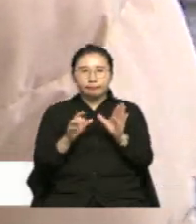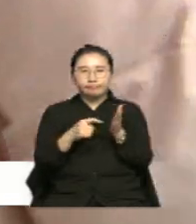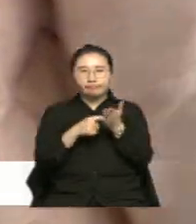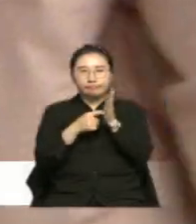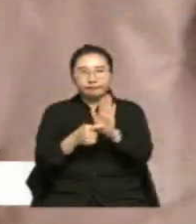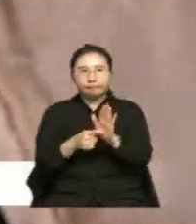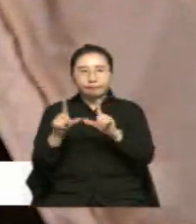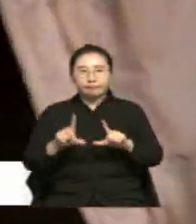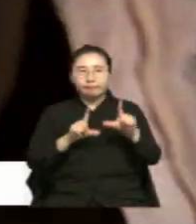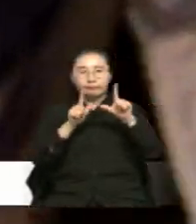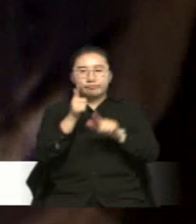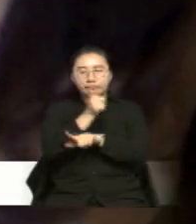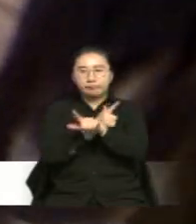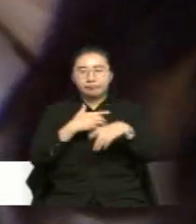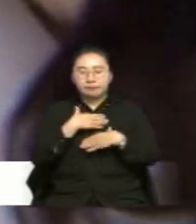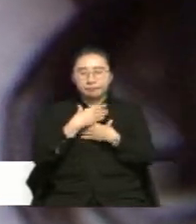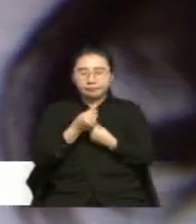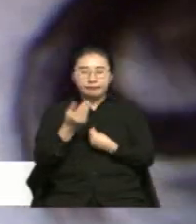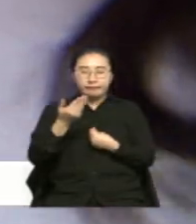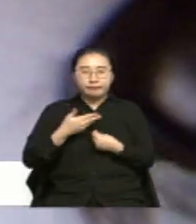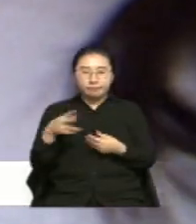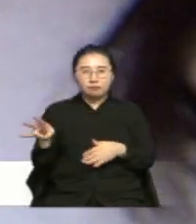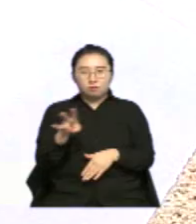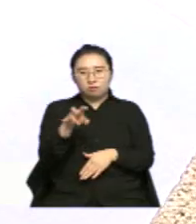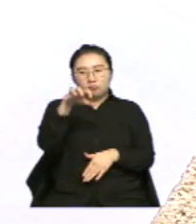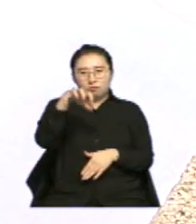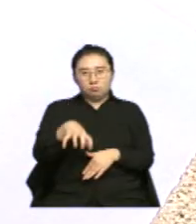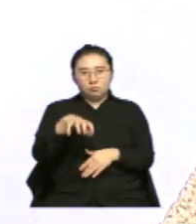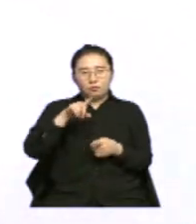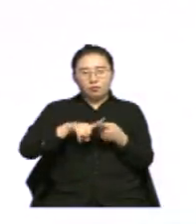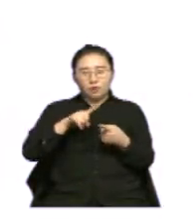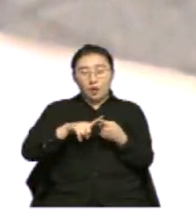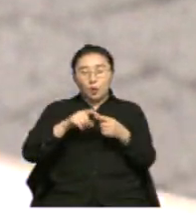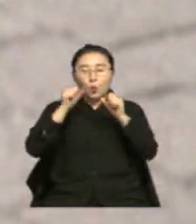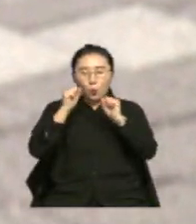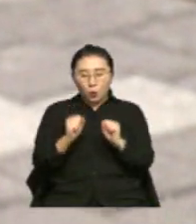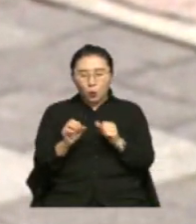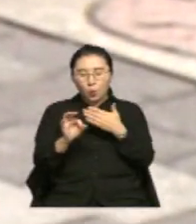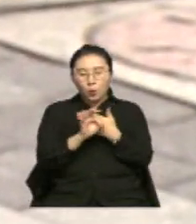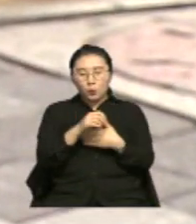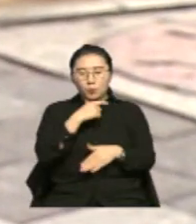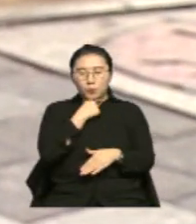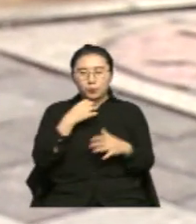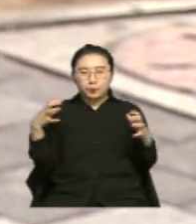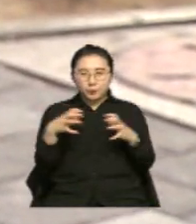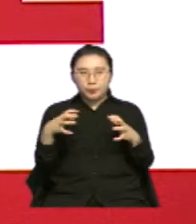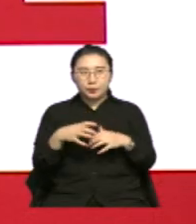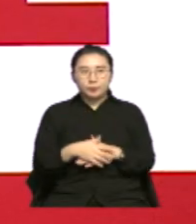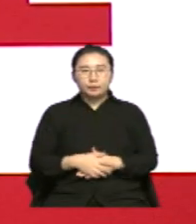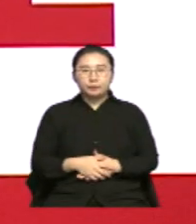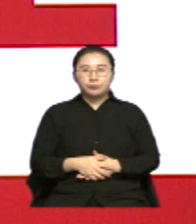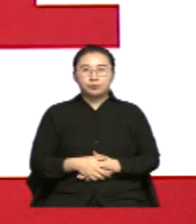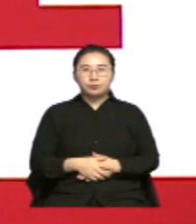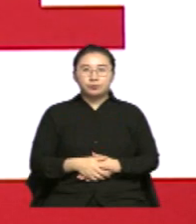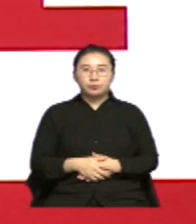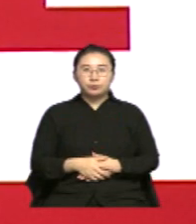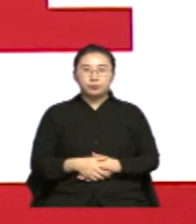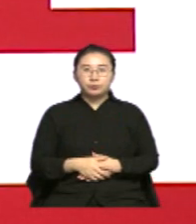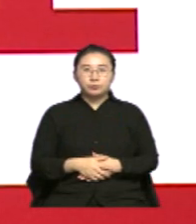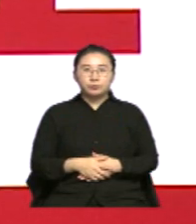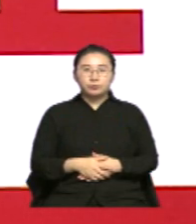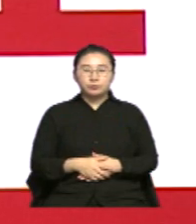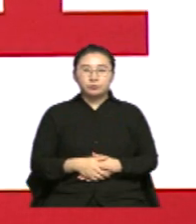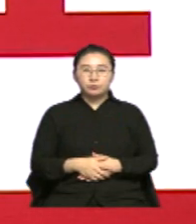상징이자 살면서 다양한 편의를 줬던 우체국이 그대로 있길 바라는 마음이 모이고 있는 겁니다. 딜라이브 서울경기 케이블